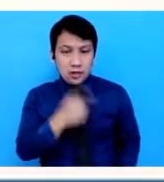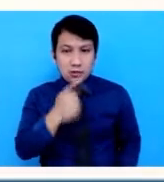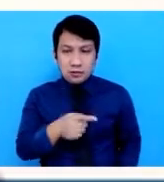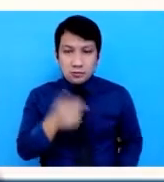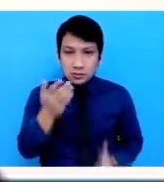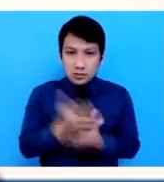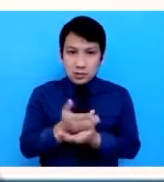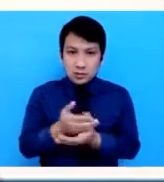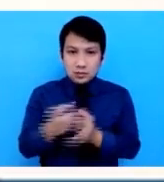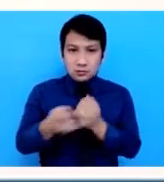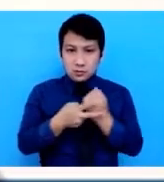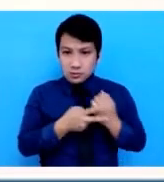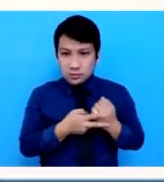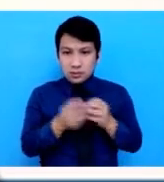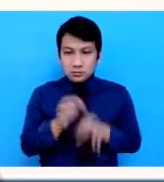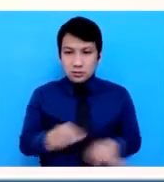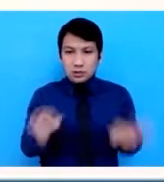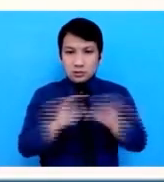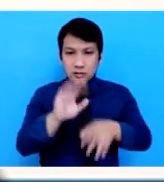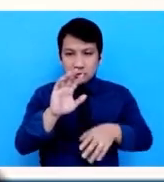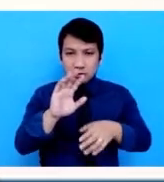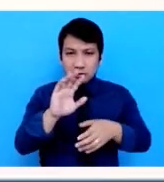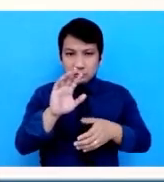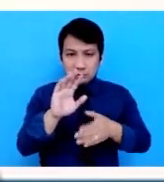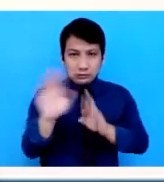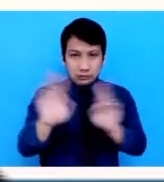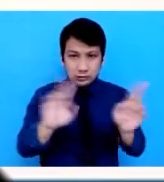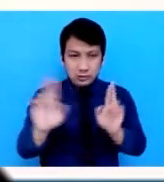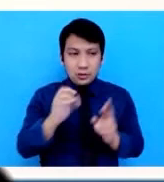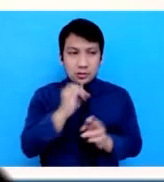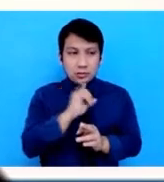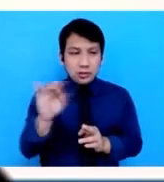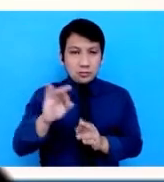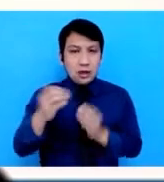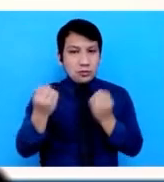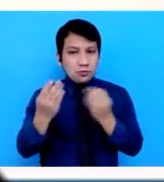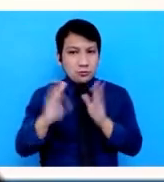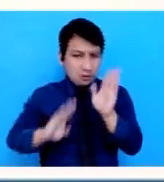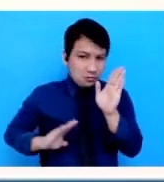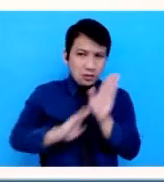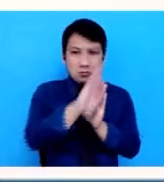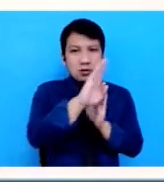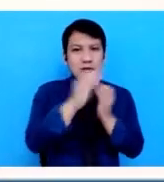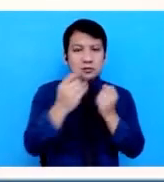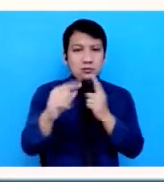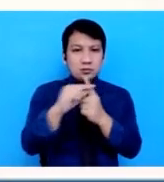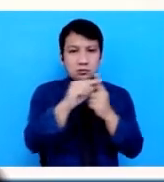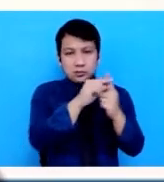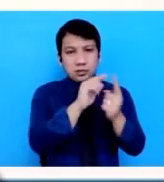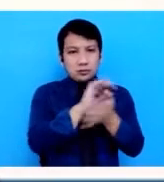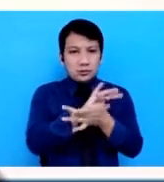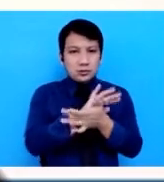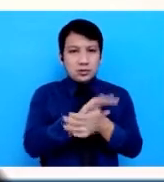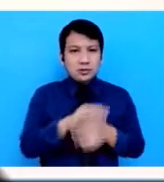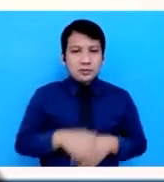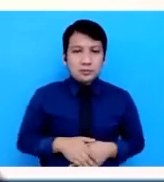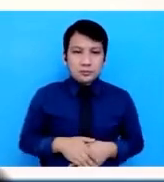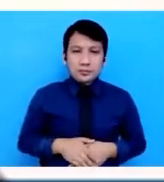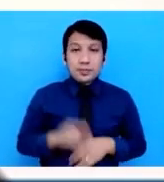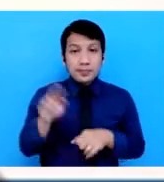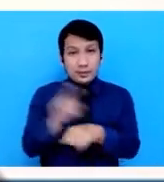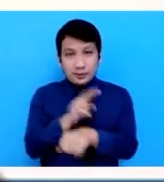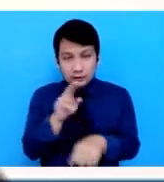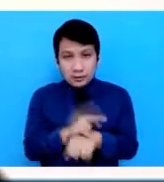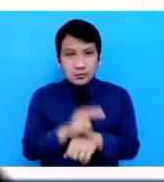mga kakailanganin natin kung sakaling magkaroon ulit tayo talaga ng pagtaas ng COVID-19. So yung gagamitin na